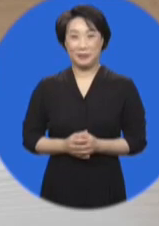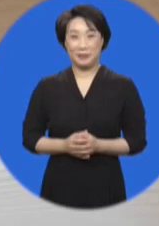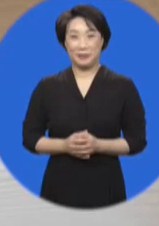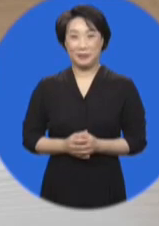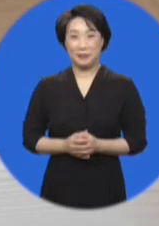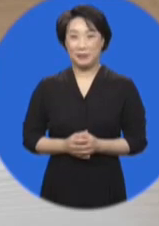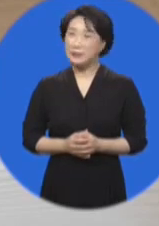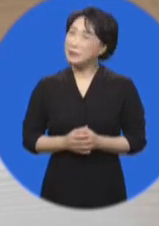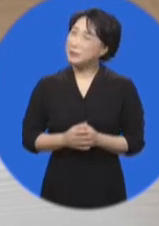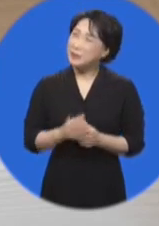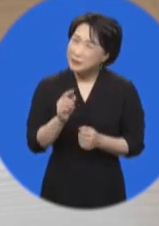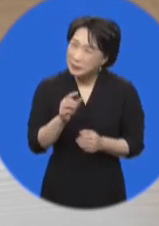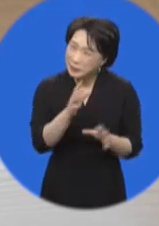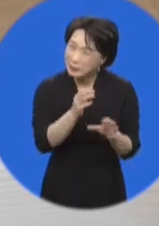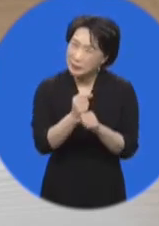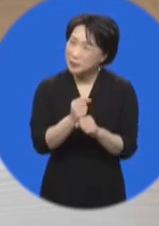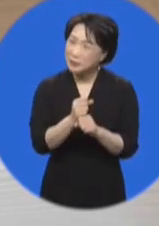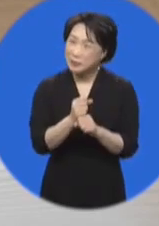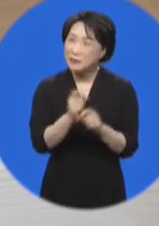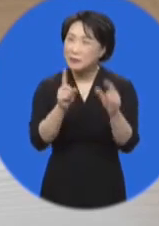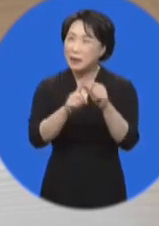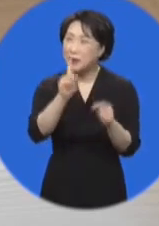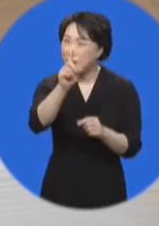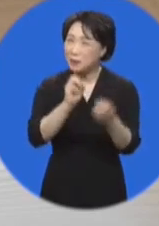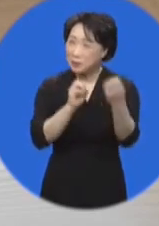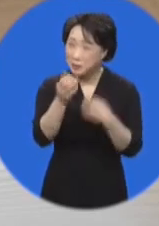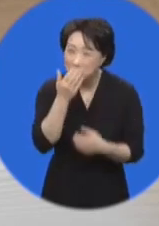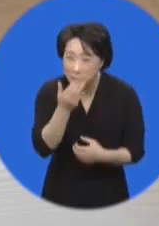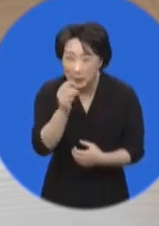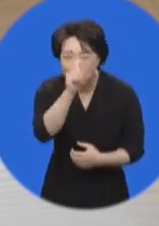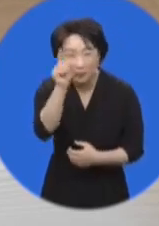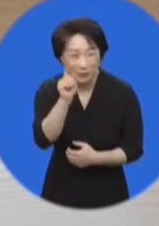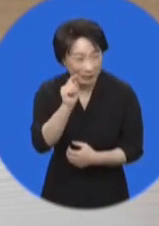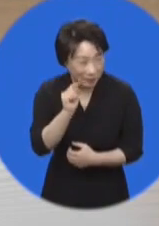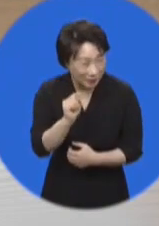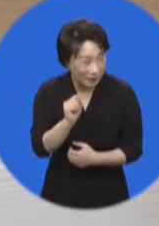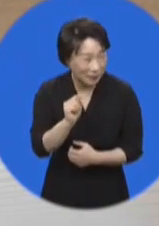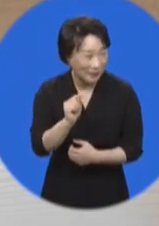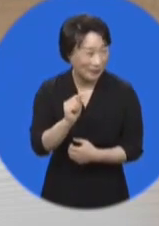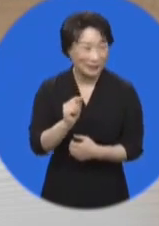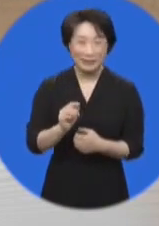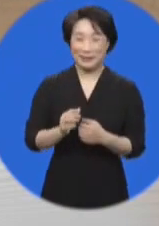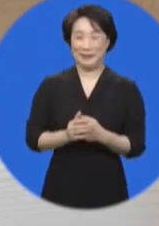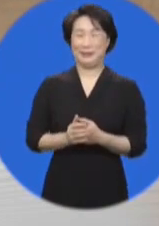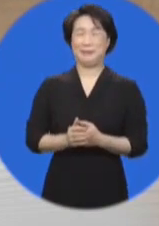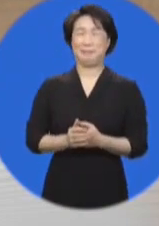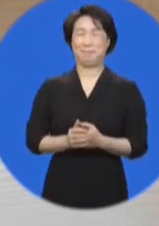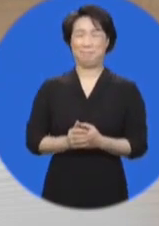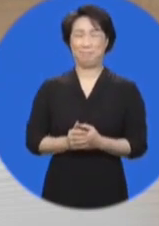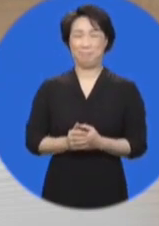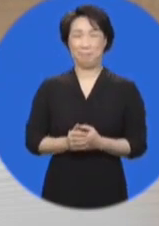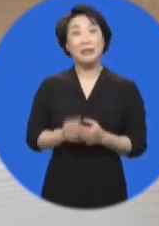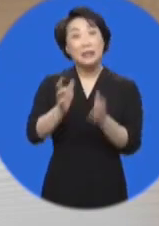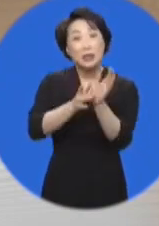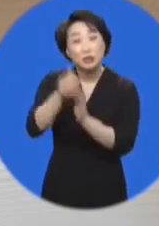어떻게 한마디로 대답할 수 있을까? 그는 창조자요,